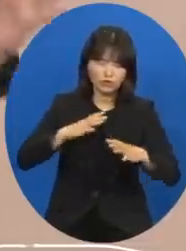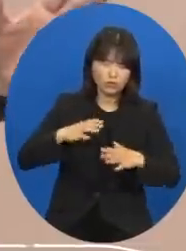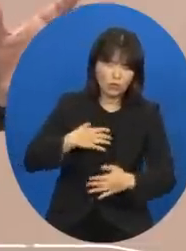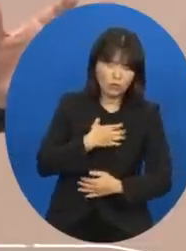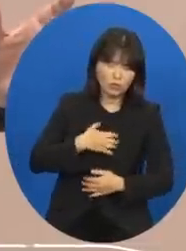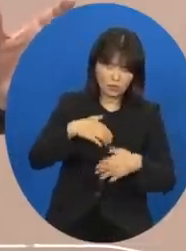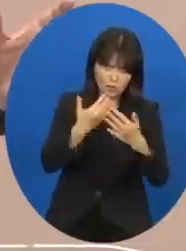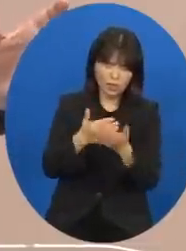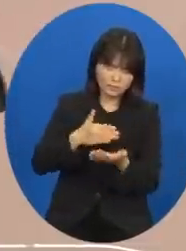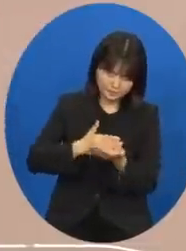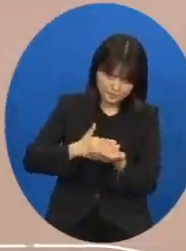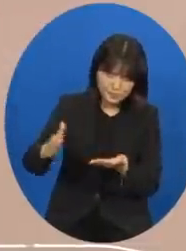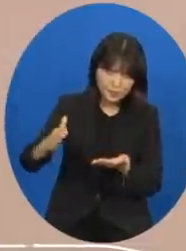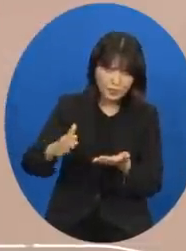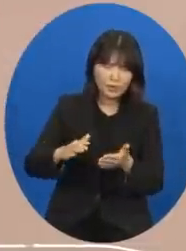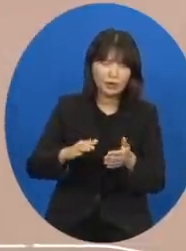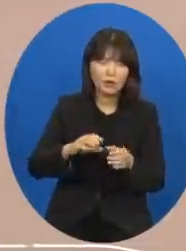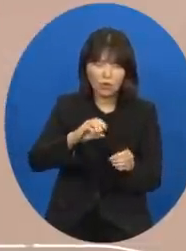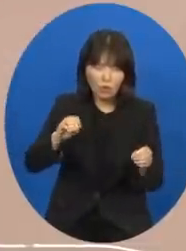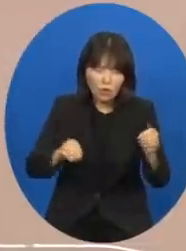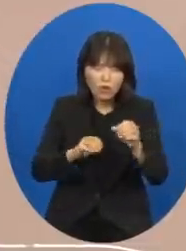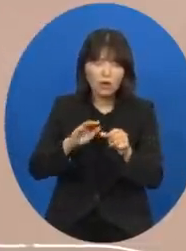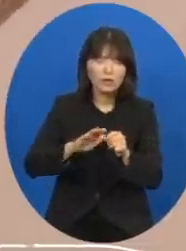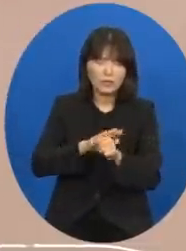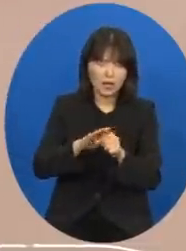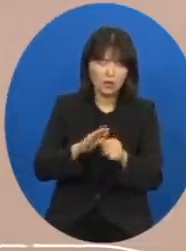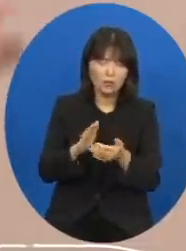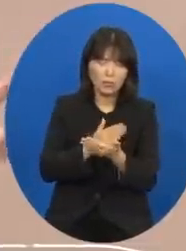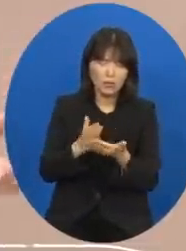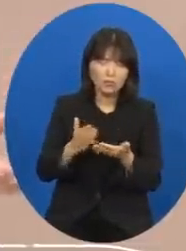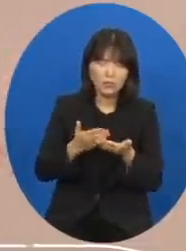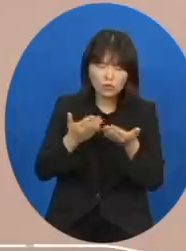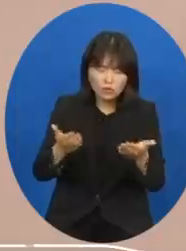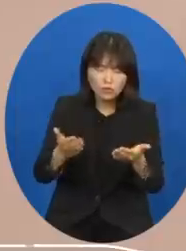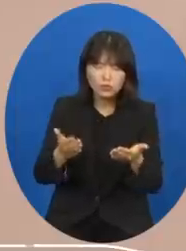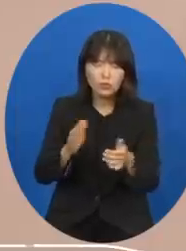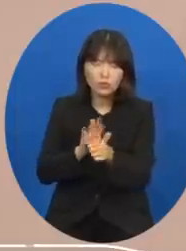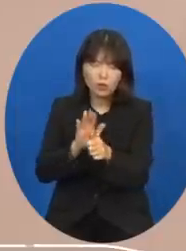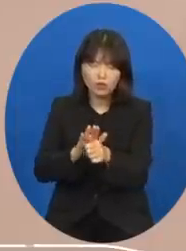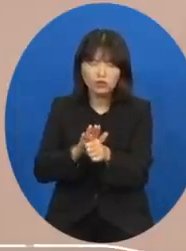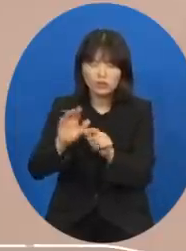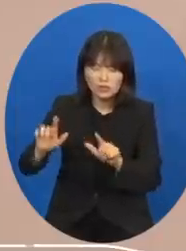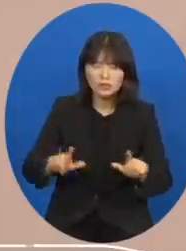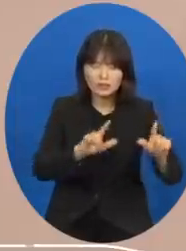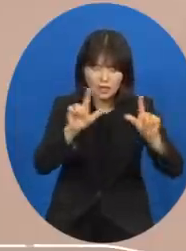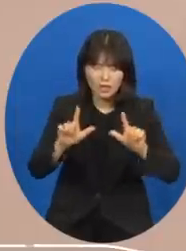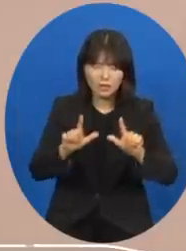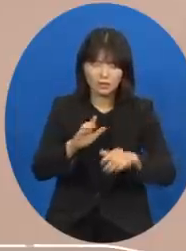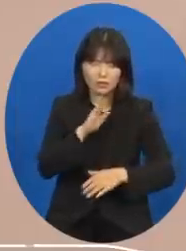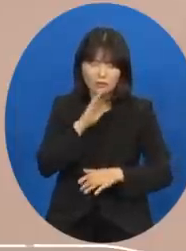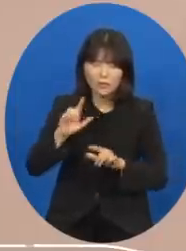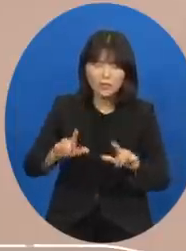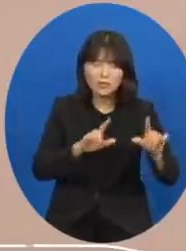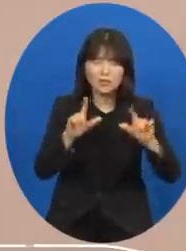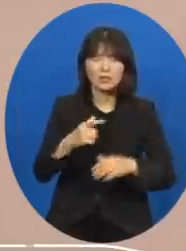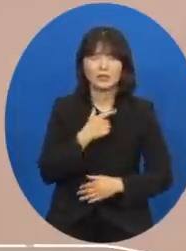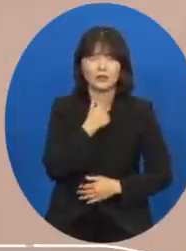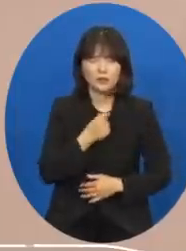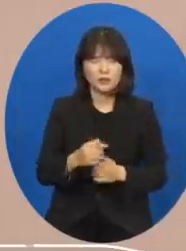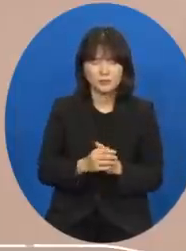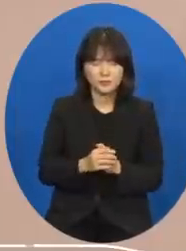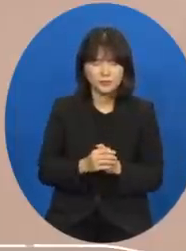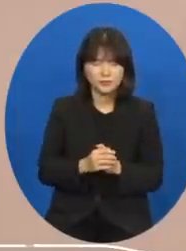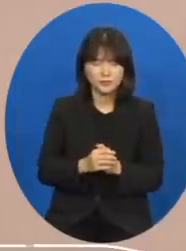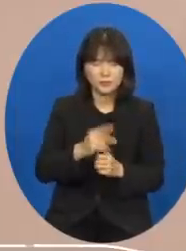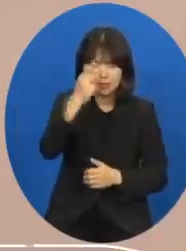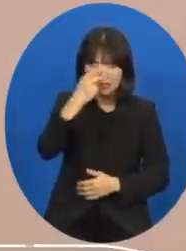다 떠나고 오히려 사랑하고 베풀어주고 도와주고 나누어 줄 수 있는 삶을 정말 살고 싶습니다.